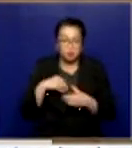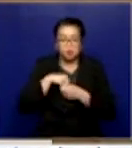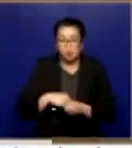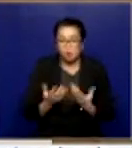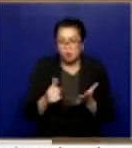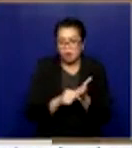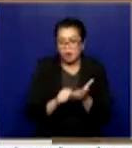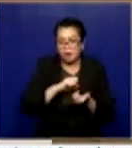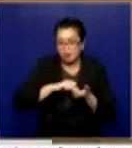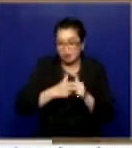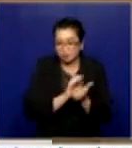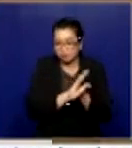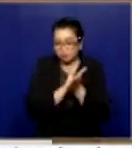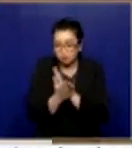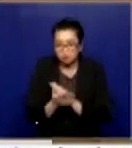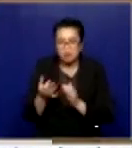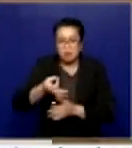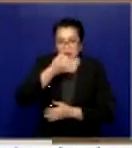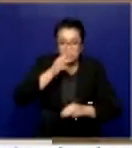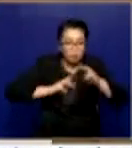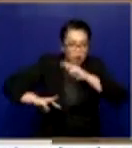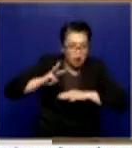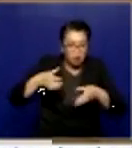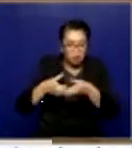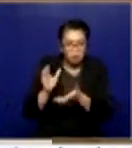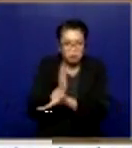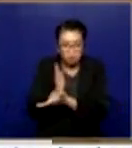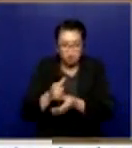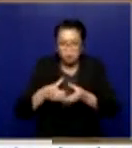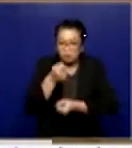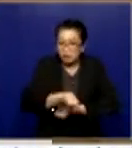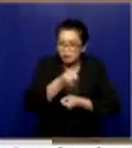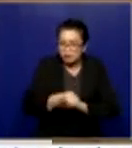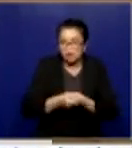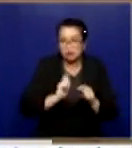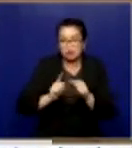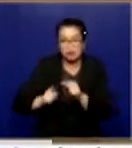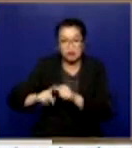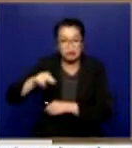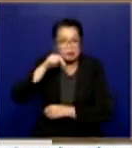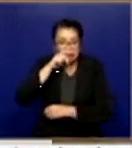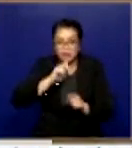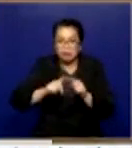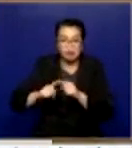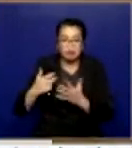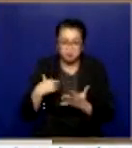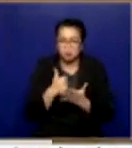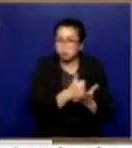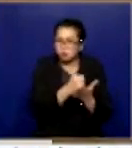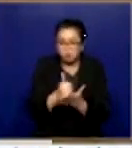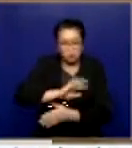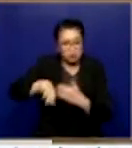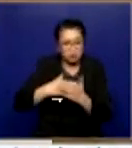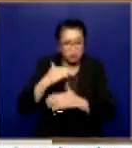จะได้ด่วนทั้งว่างานที่ประกอบการ smesสินค้าเกษตรเราจัดการน้ำเท่านั้นสิ่งที่ตะบันทำ